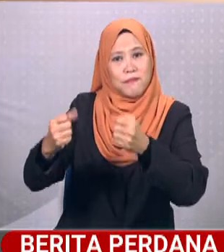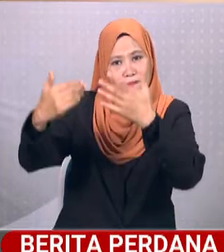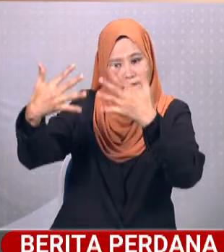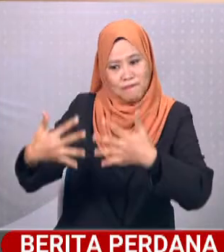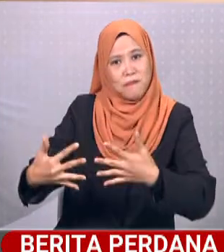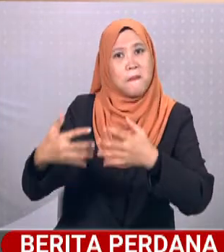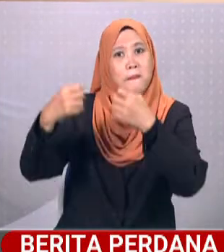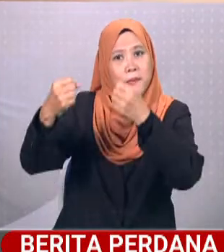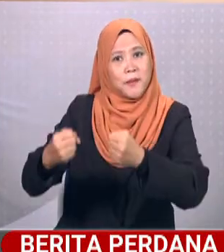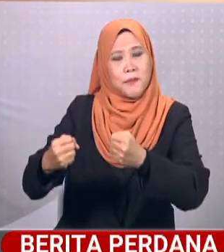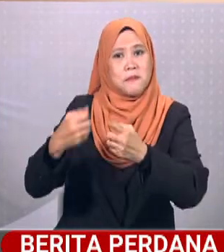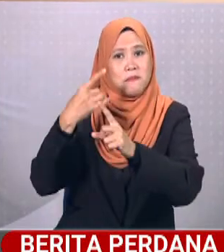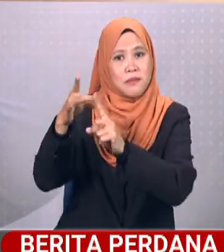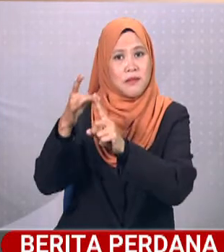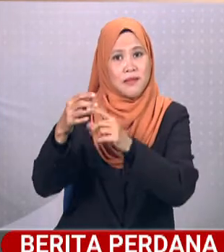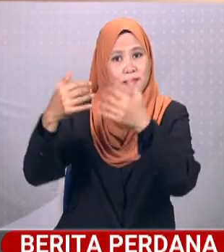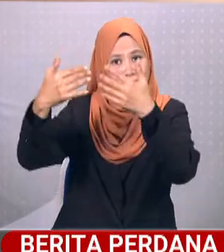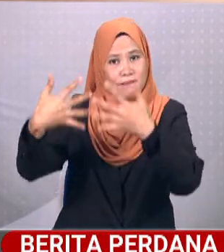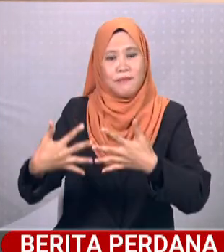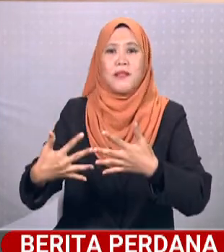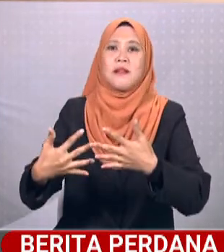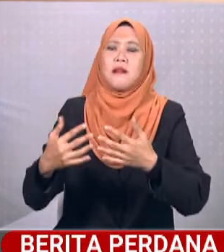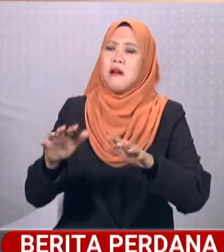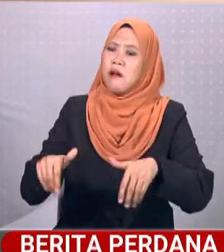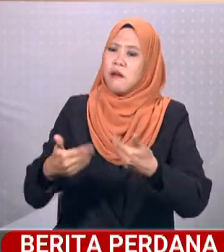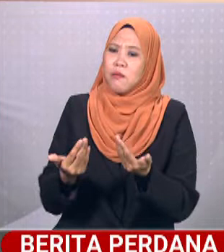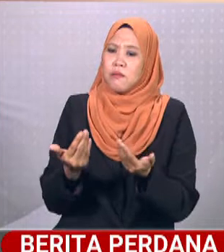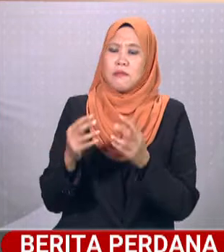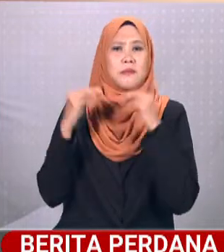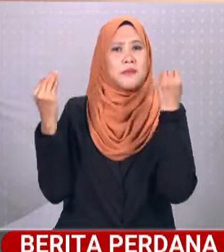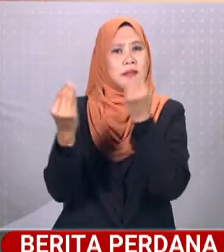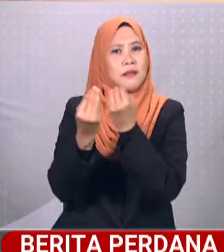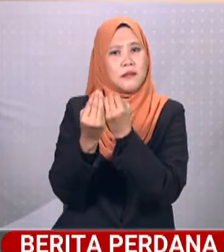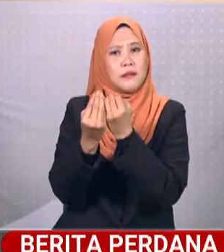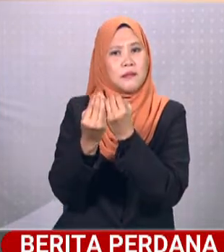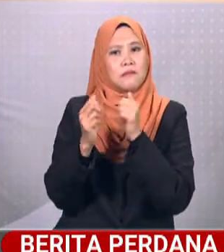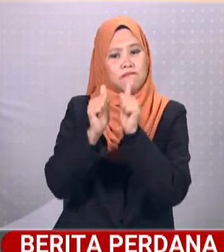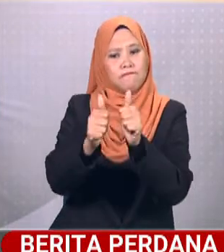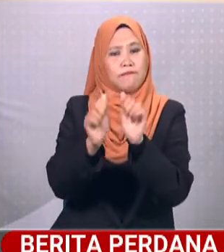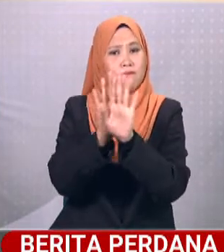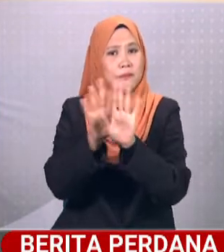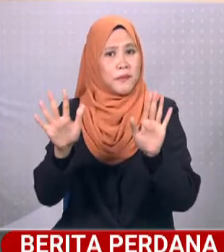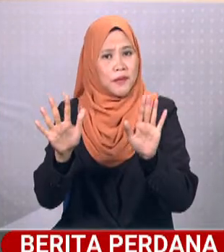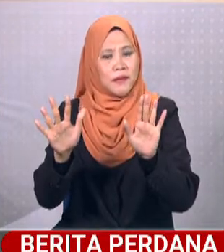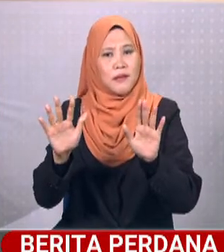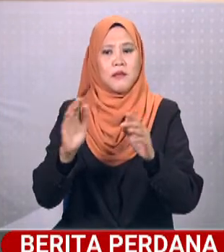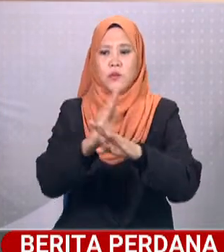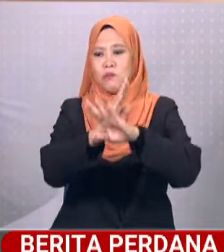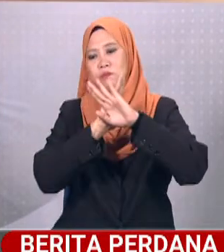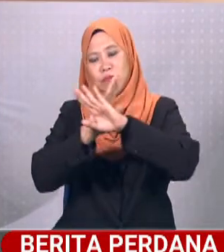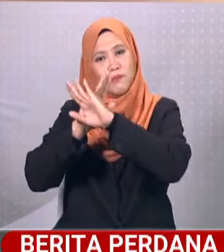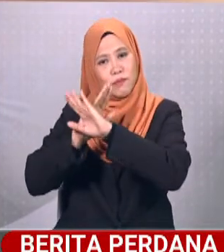kata mereka, peranan mereka kepada masyarakat untuk barisan hadapan lagi-lagi nak memerangi